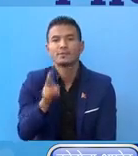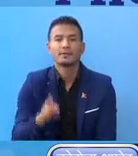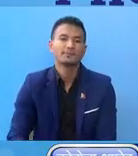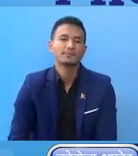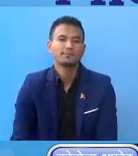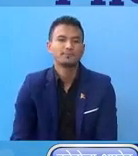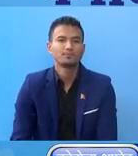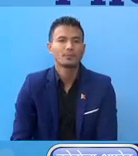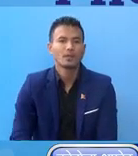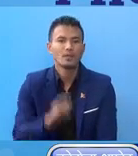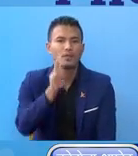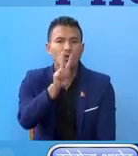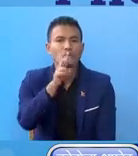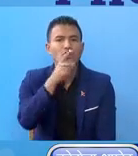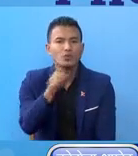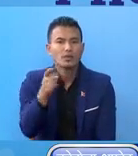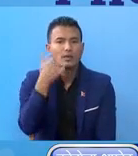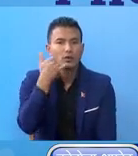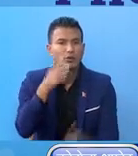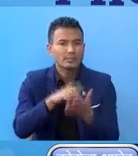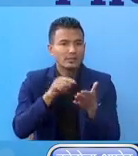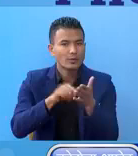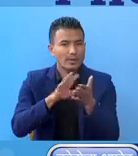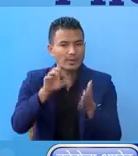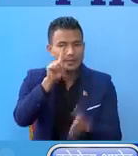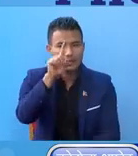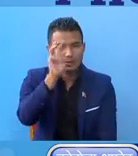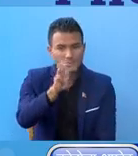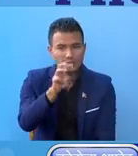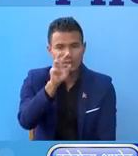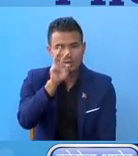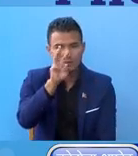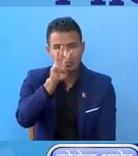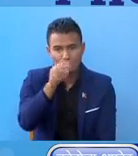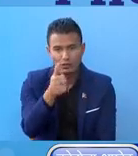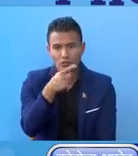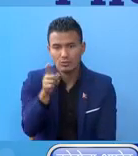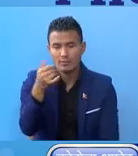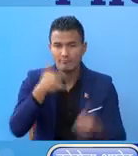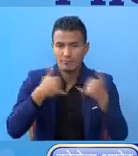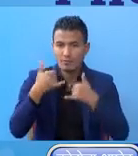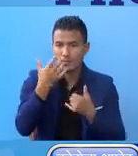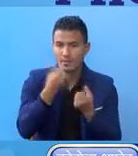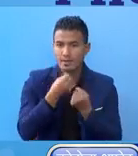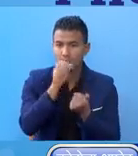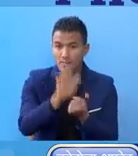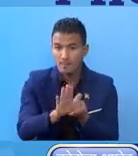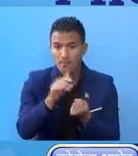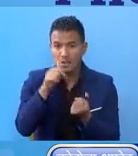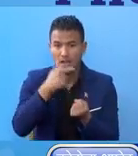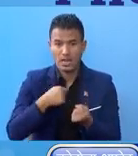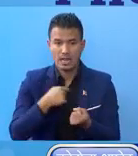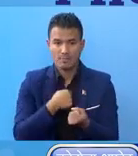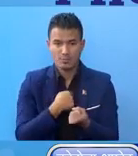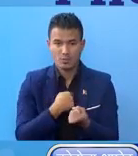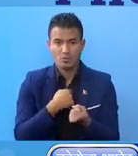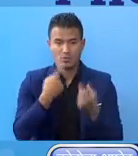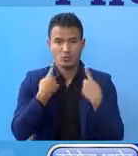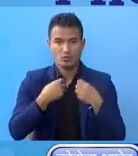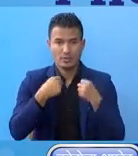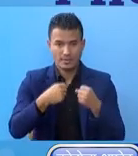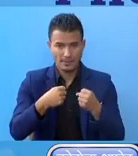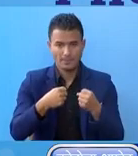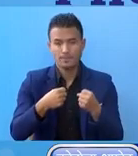हुनुहुन्छ। दुईवटा कल सेन्टरबाट हामीलाई 1,036 कल प्राप्त भएका छन्। हाम्रो स्वास्थ्य